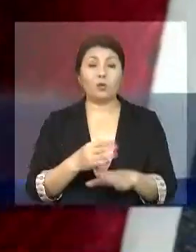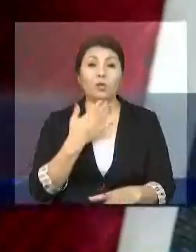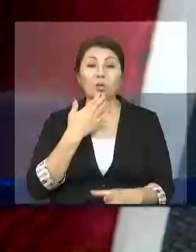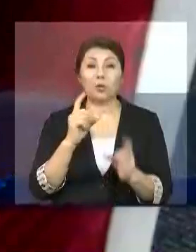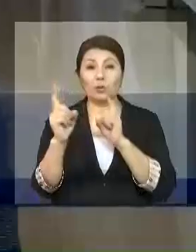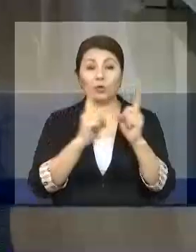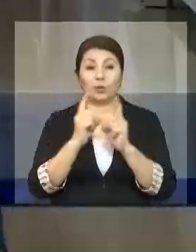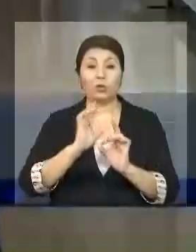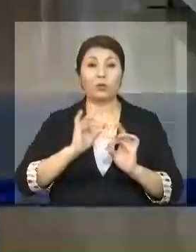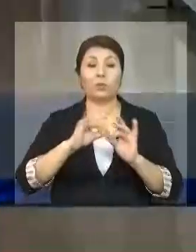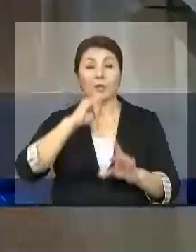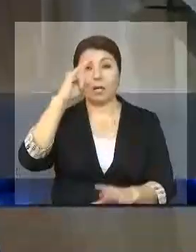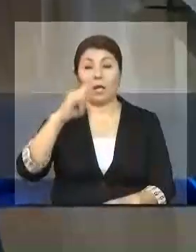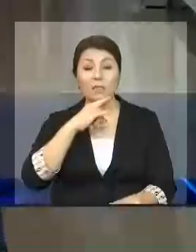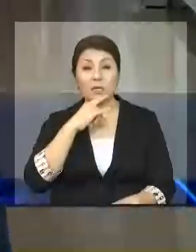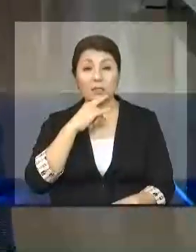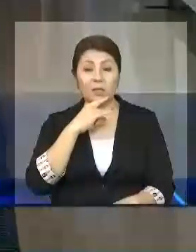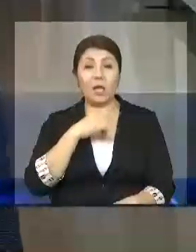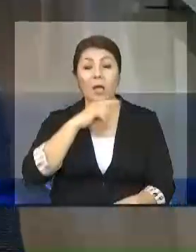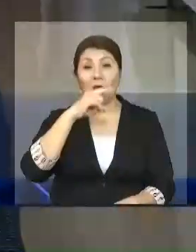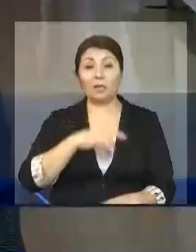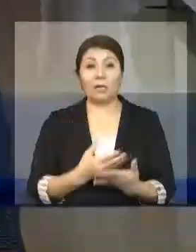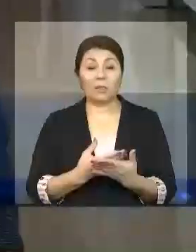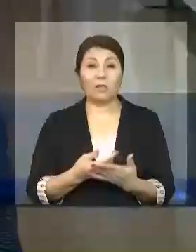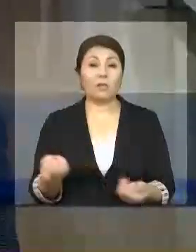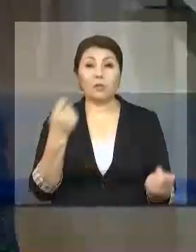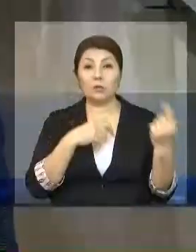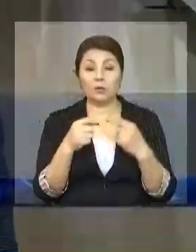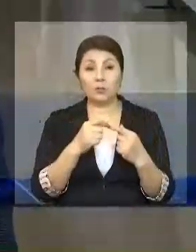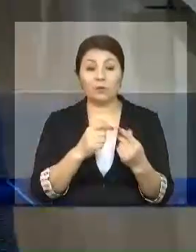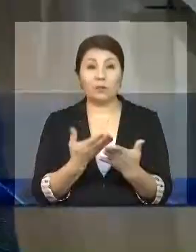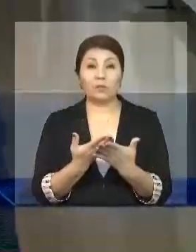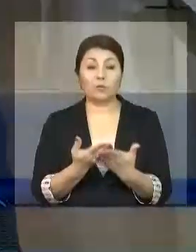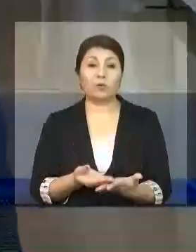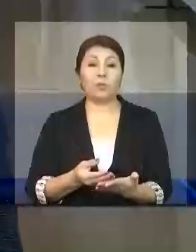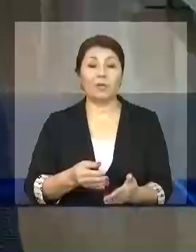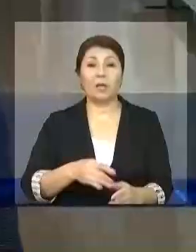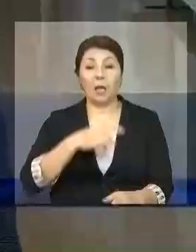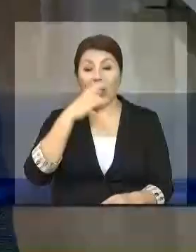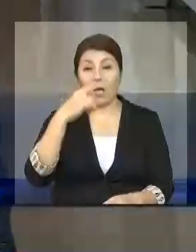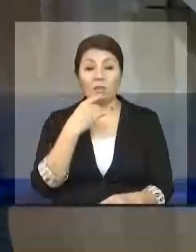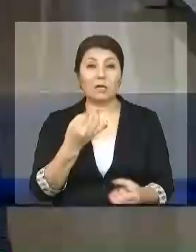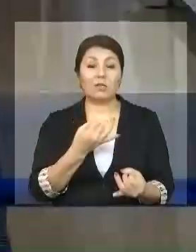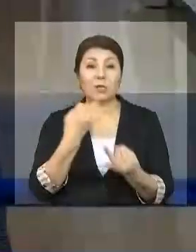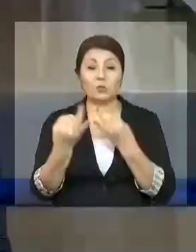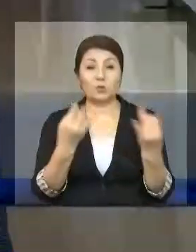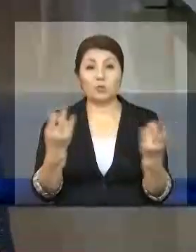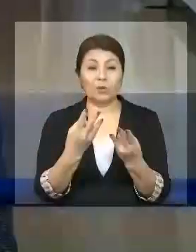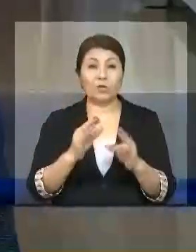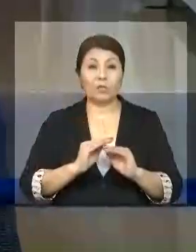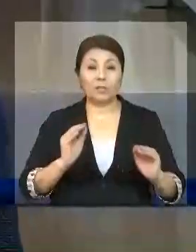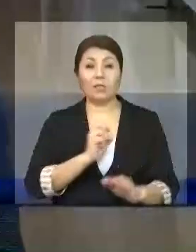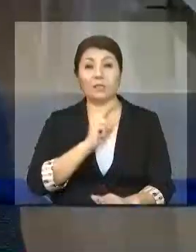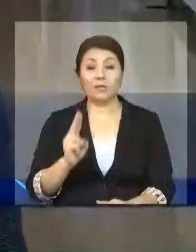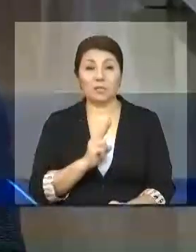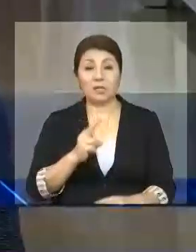айтылды. Қазақ қазақпен қазақша сөйлесу керек. Осыдан басталса, отбасындағы тәрбиеде, балабақшада, мектептегі жоғарғы